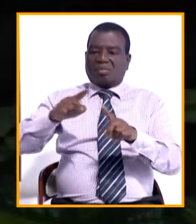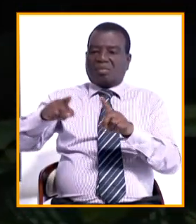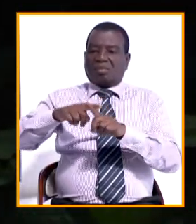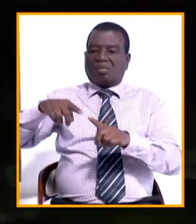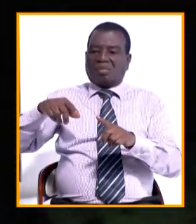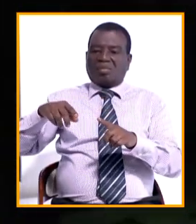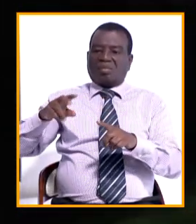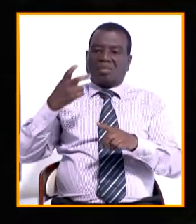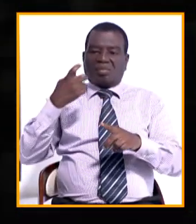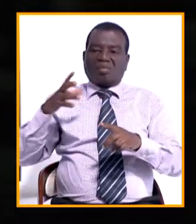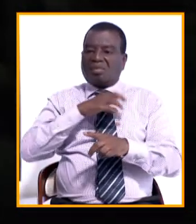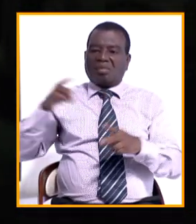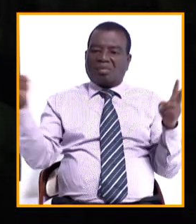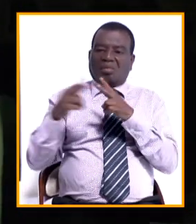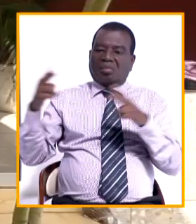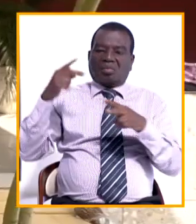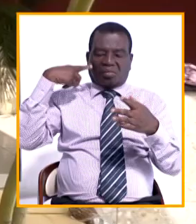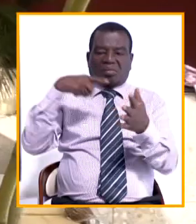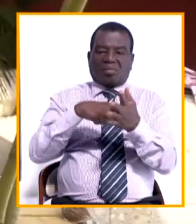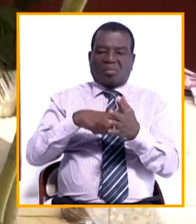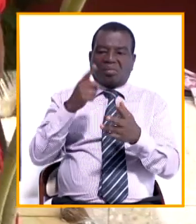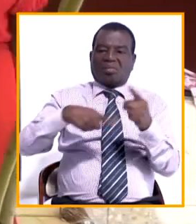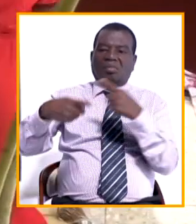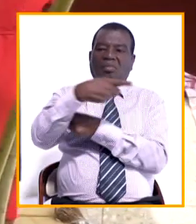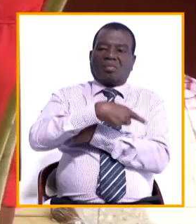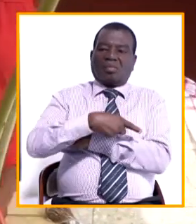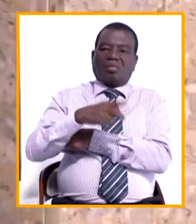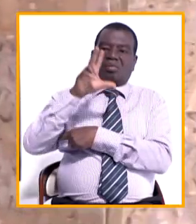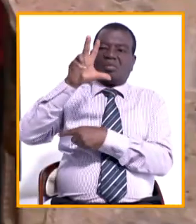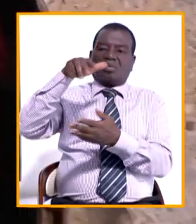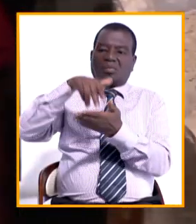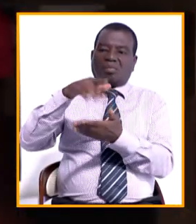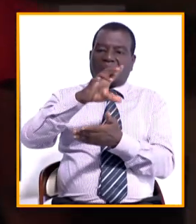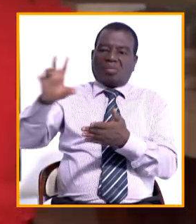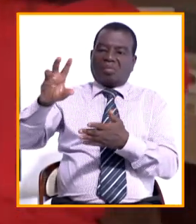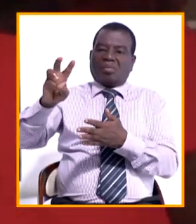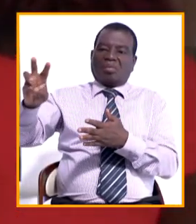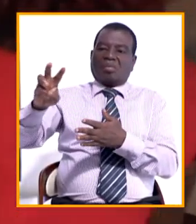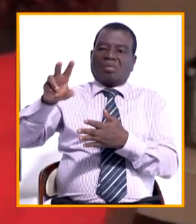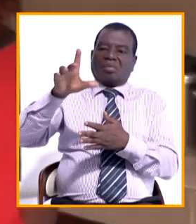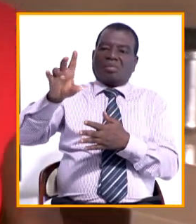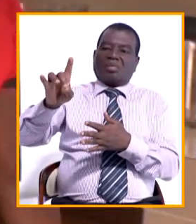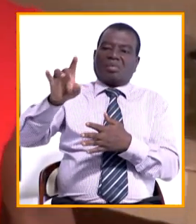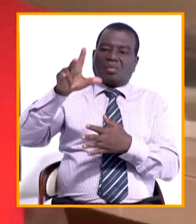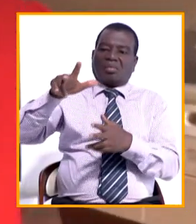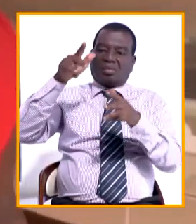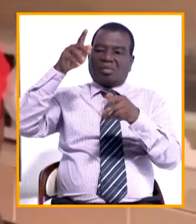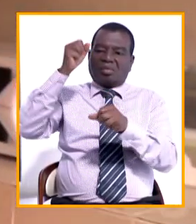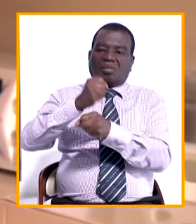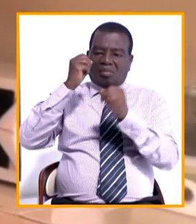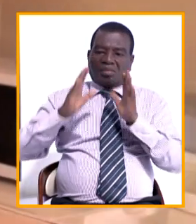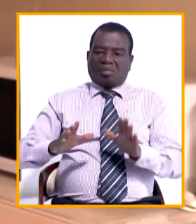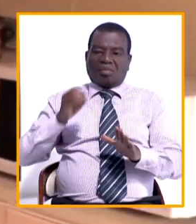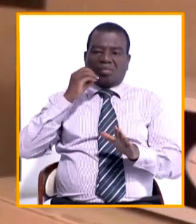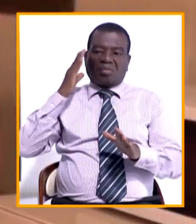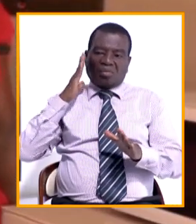de violences à leur encontre sont constatés. À ce jour, 3683 travailleuses domestiques et